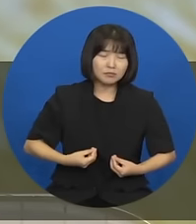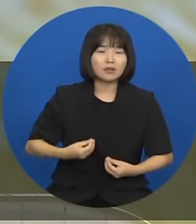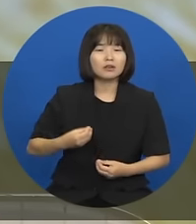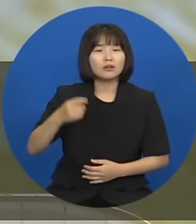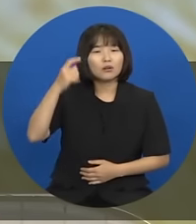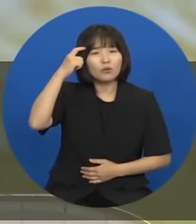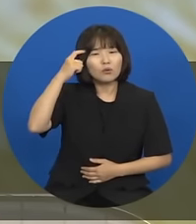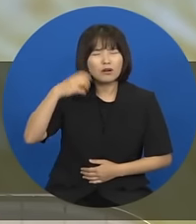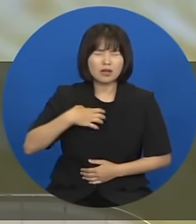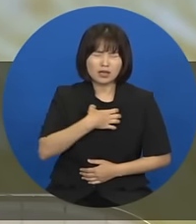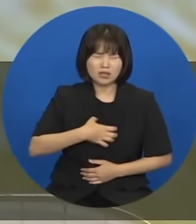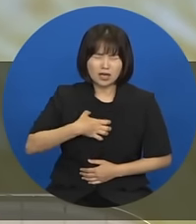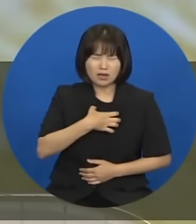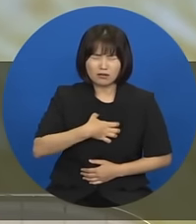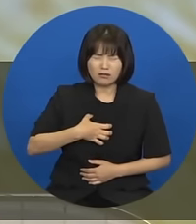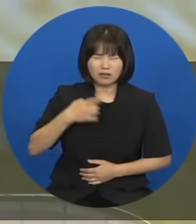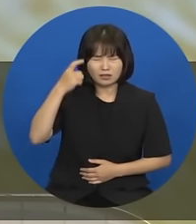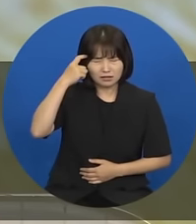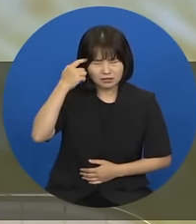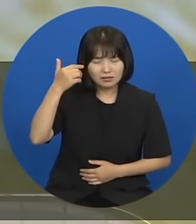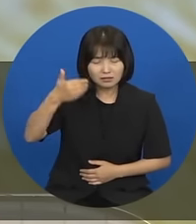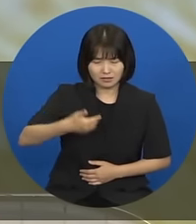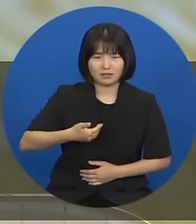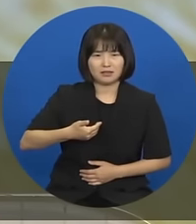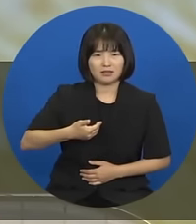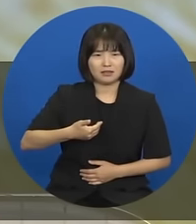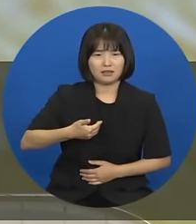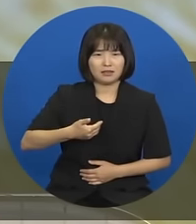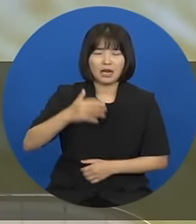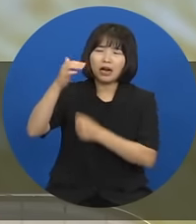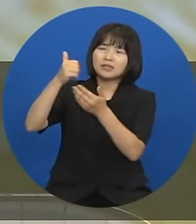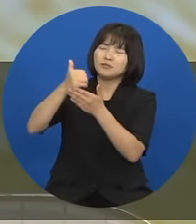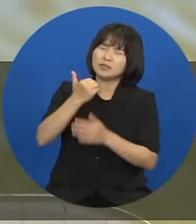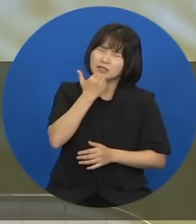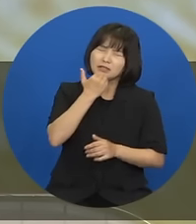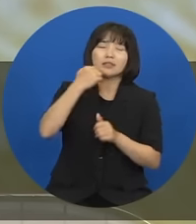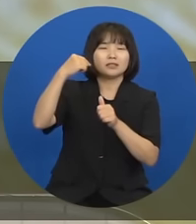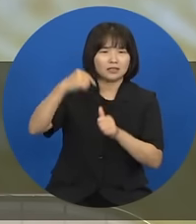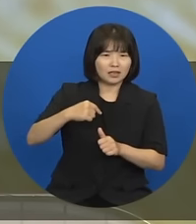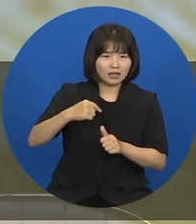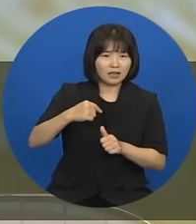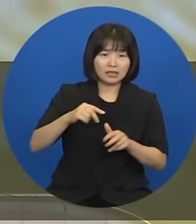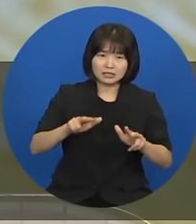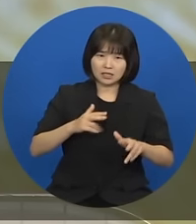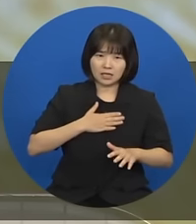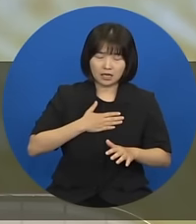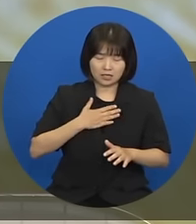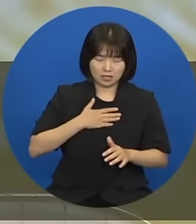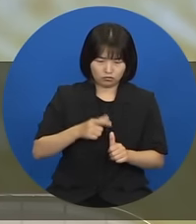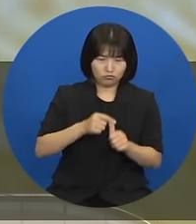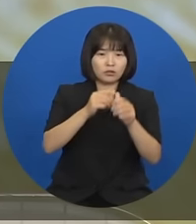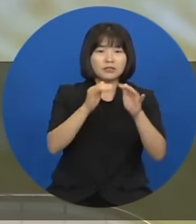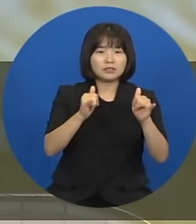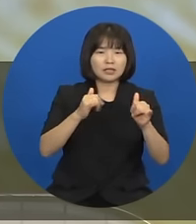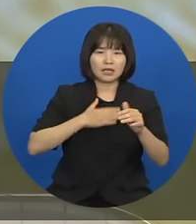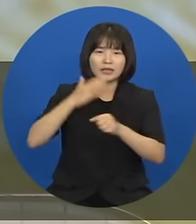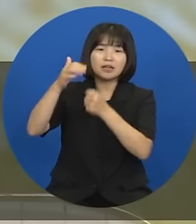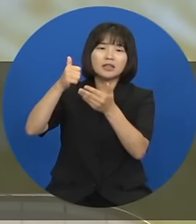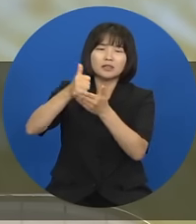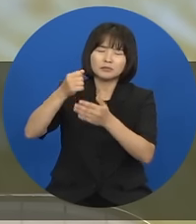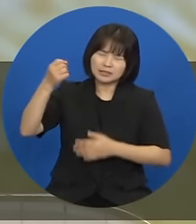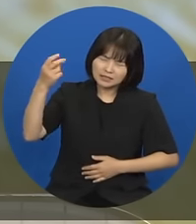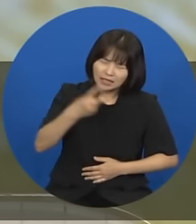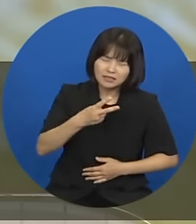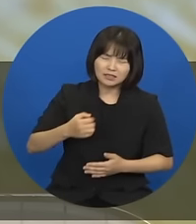낙심하며 어찌하여 그렇게도 괴로워하느냐? 하나님을 기다려라. 이제 내가 나의 구원자, 나의